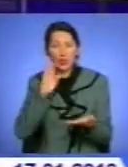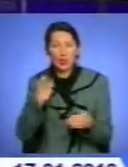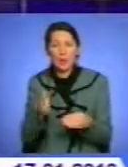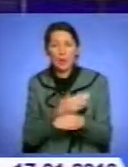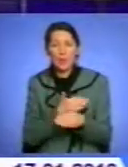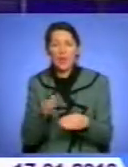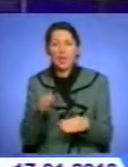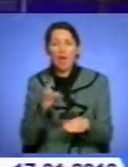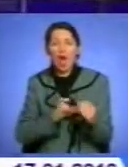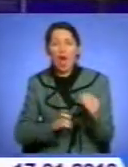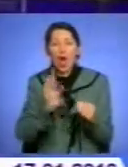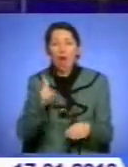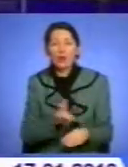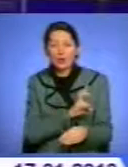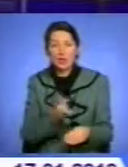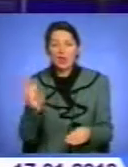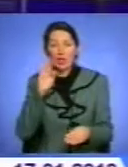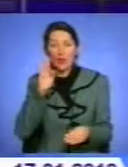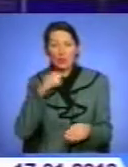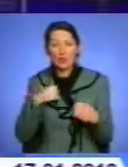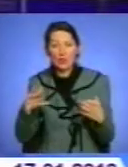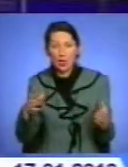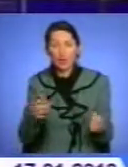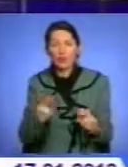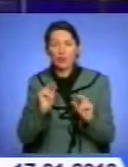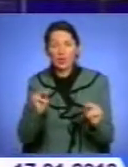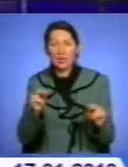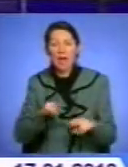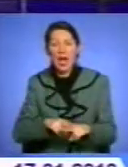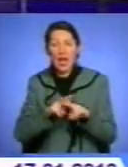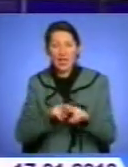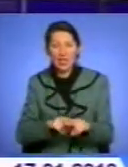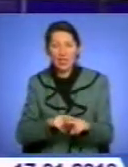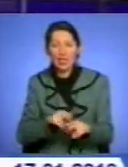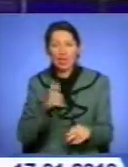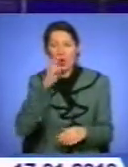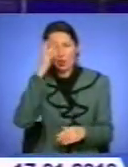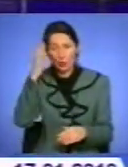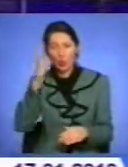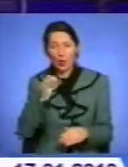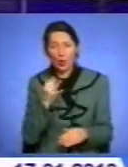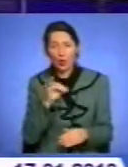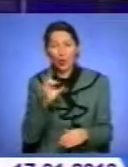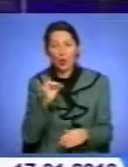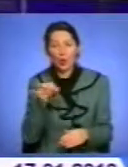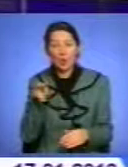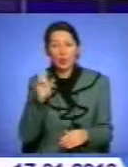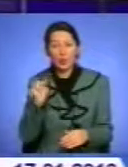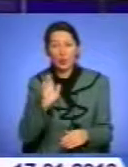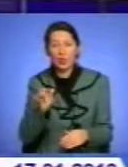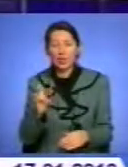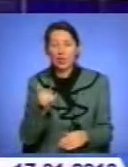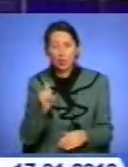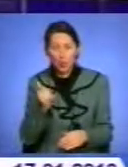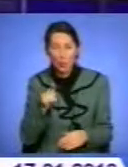Міжконфесійне водосвяття з нагоди свята Хрещення Господнього, або як його називають у народі Водохреща чи Йордан, відбудеться у Тернополі в суботу